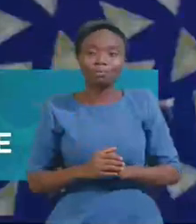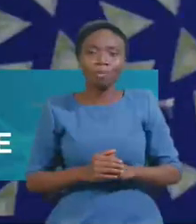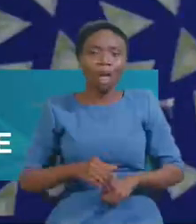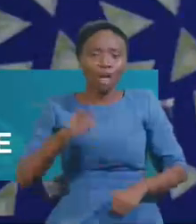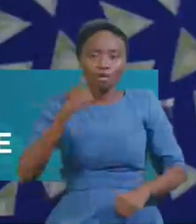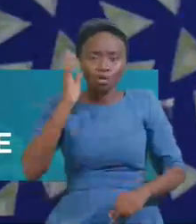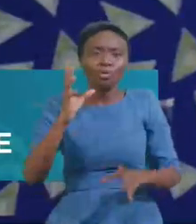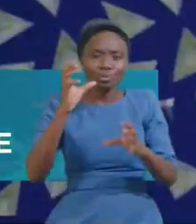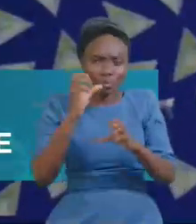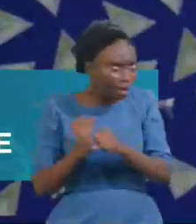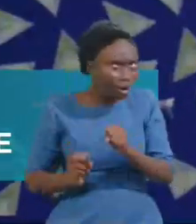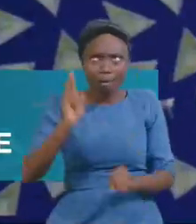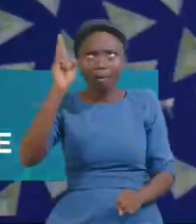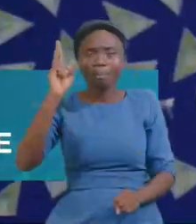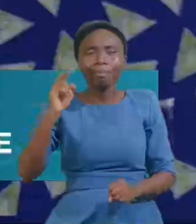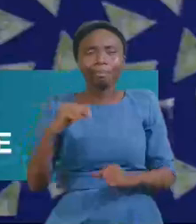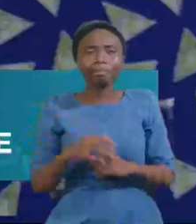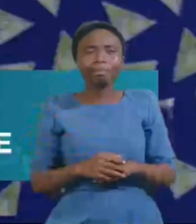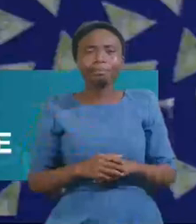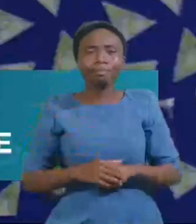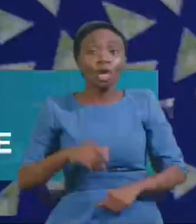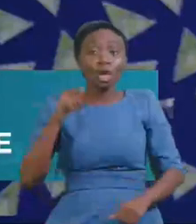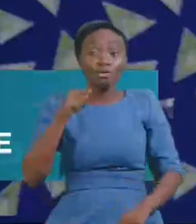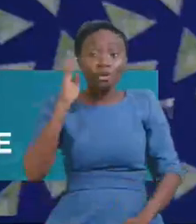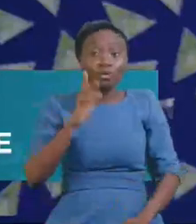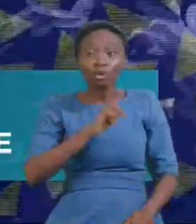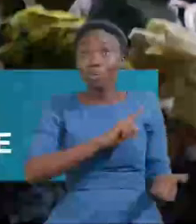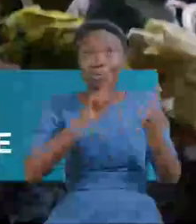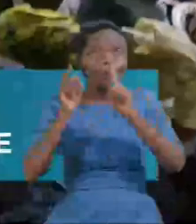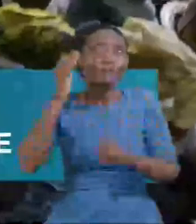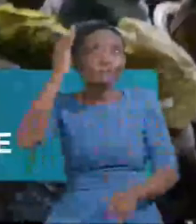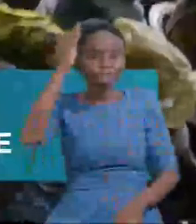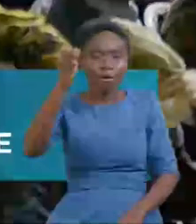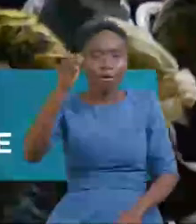Tu vas aller de l'avant. Tu vas te lever.